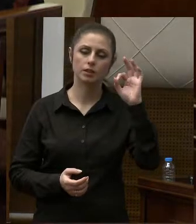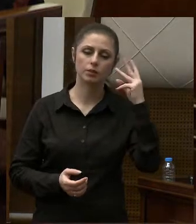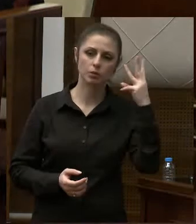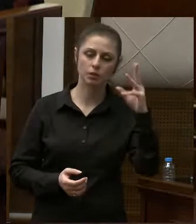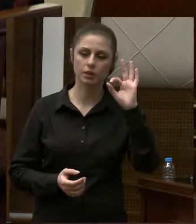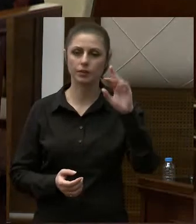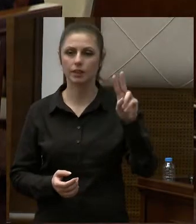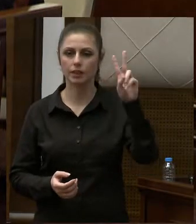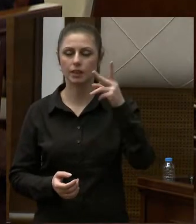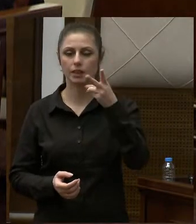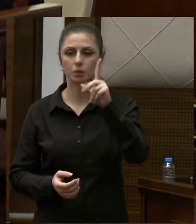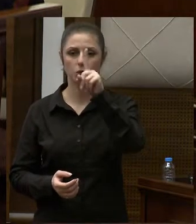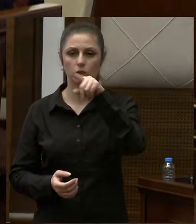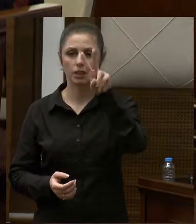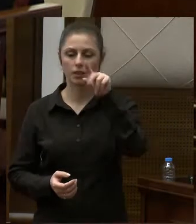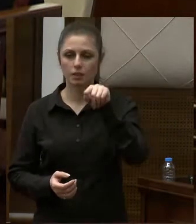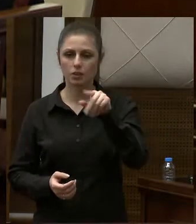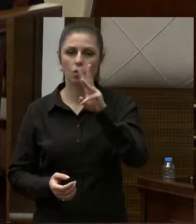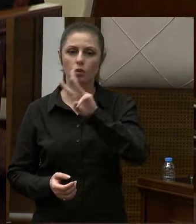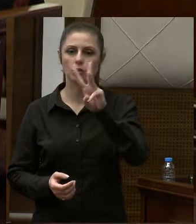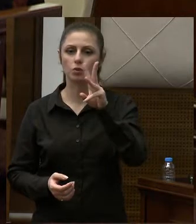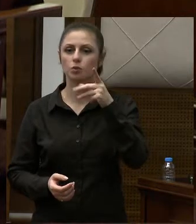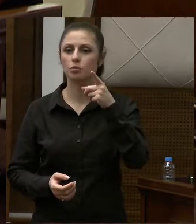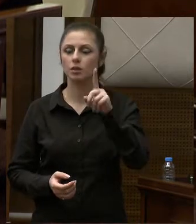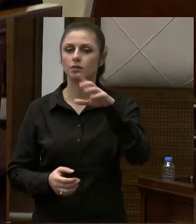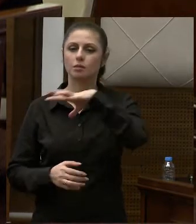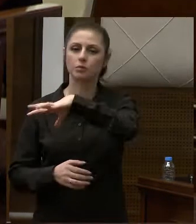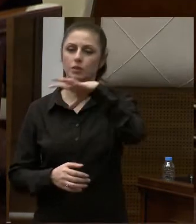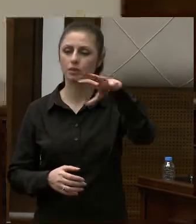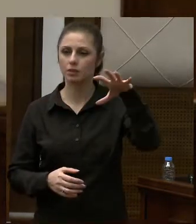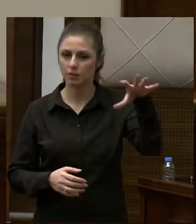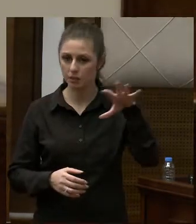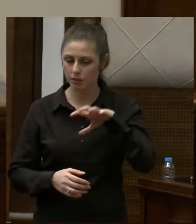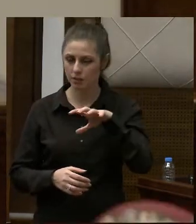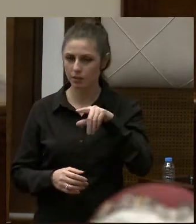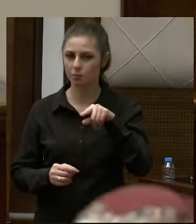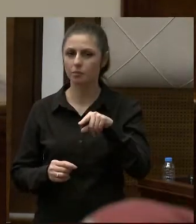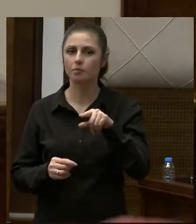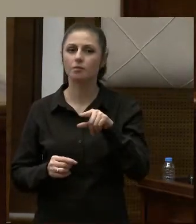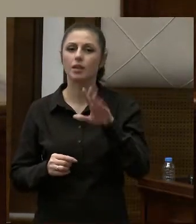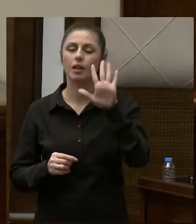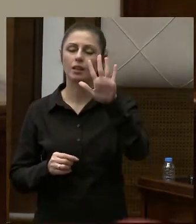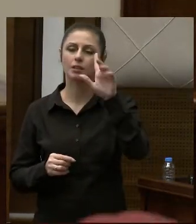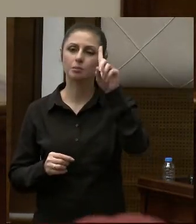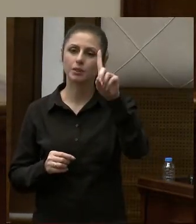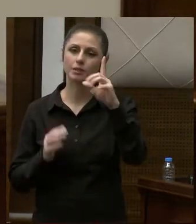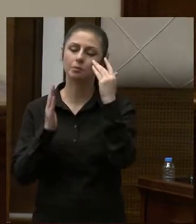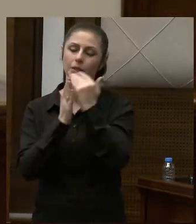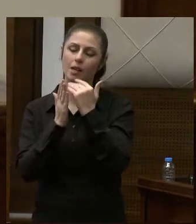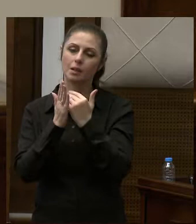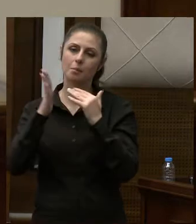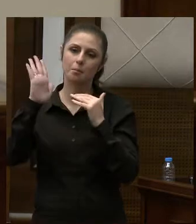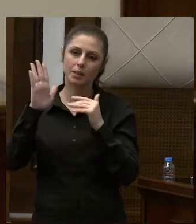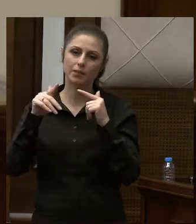03.07.2017 tarihi sayılı 30.113 sayılı planlı alanlar imar yönetmeliğinin 51. maddesinin 5. fıkrasına